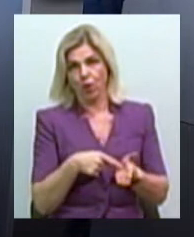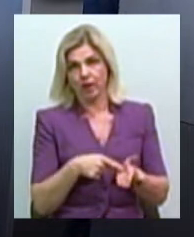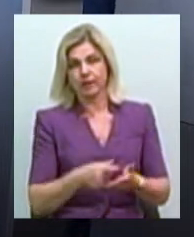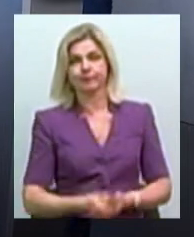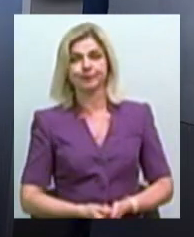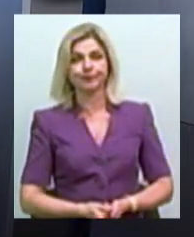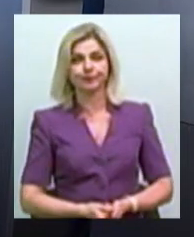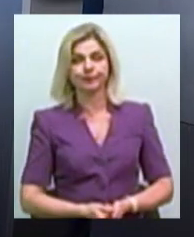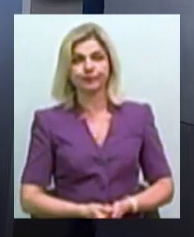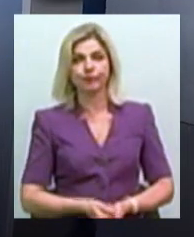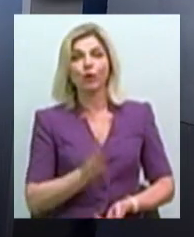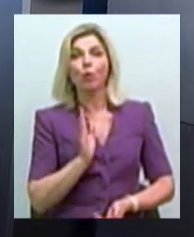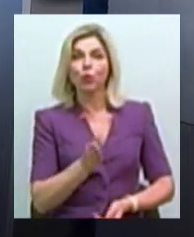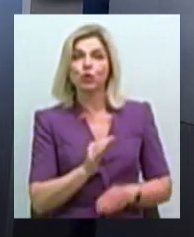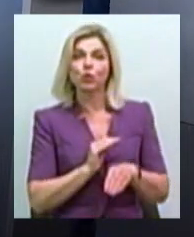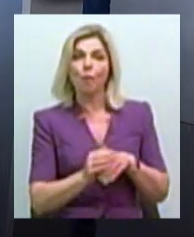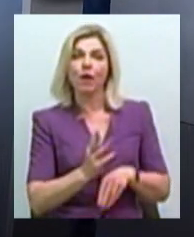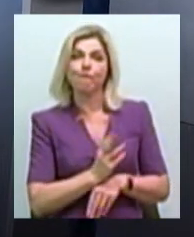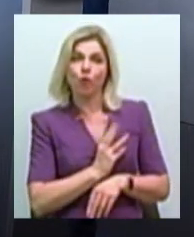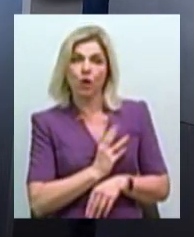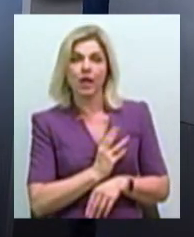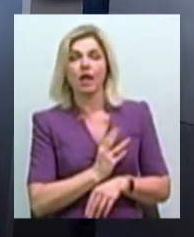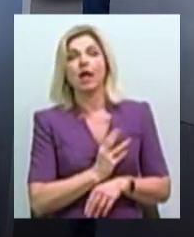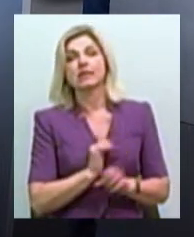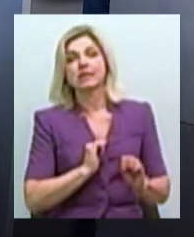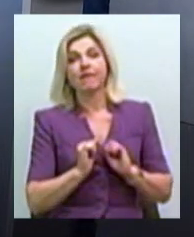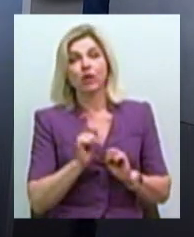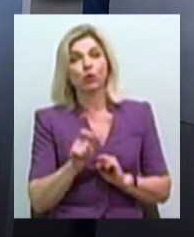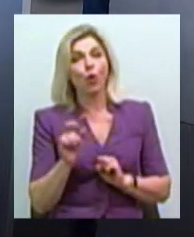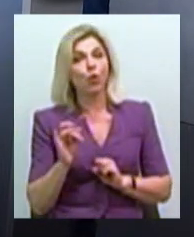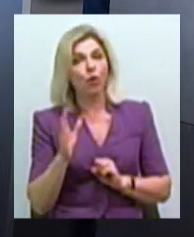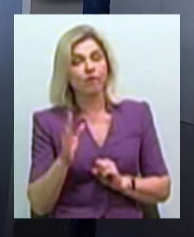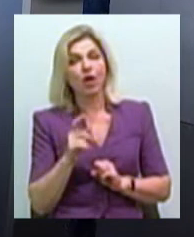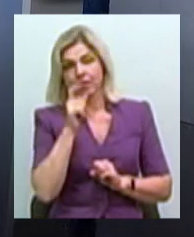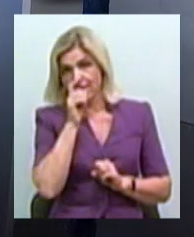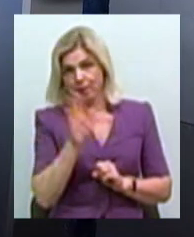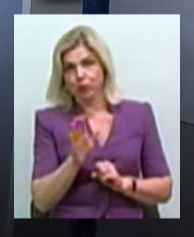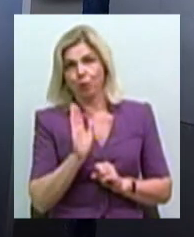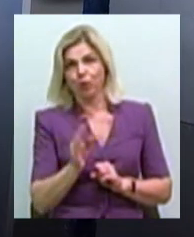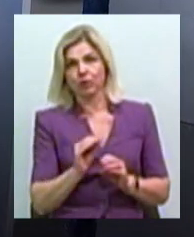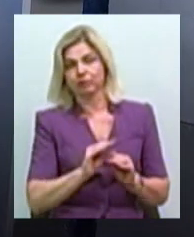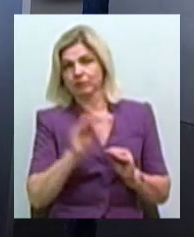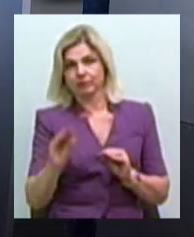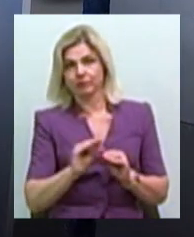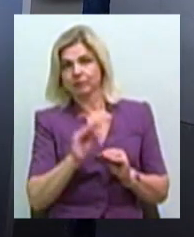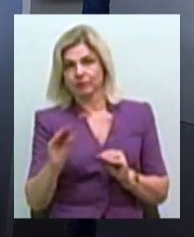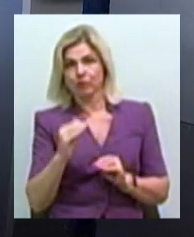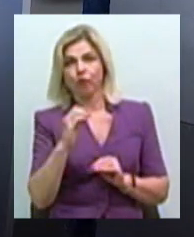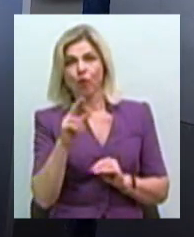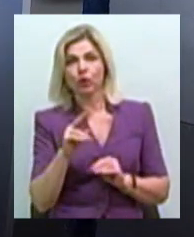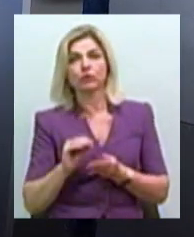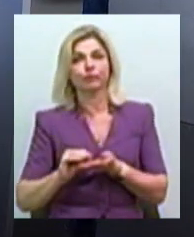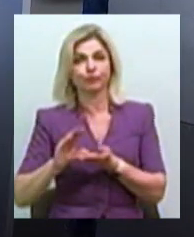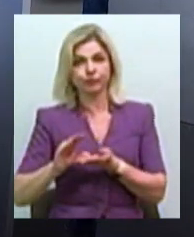есть будет добрая воля стивидоров, конечно, было бы неплохо наполнять какой-то специальный фонд и содержать действительно дорожную